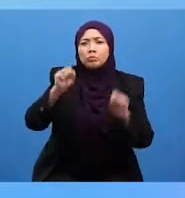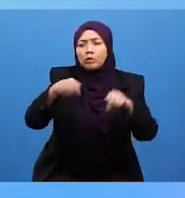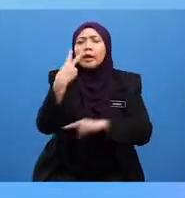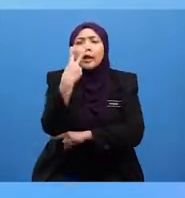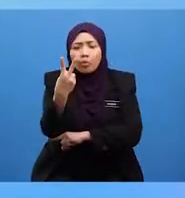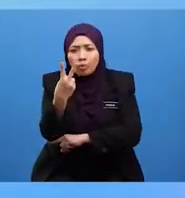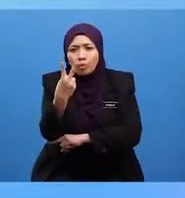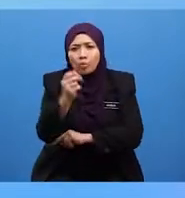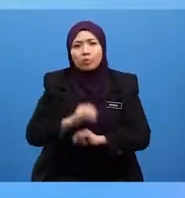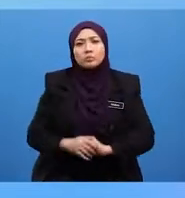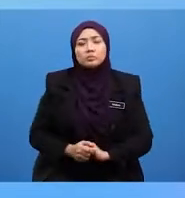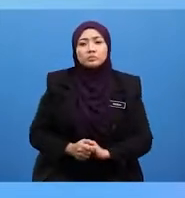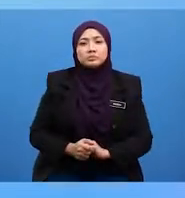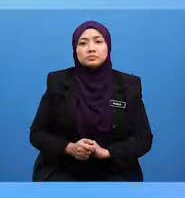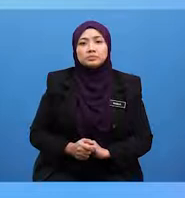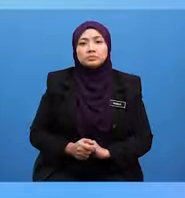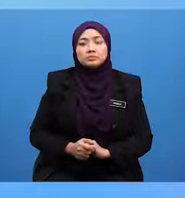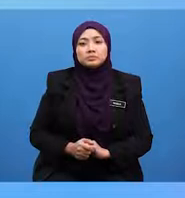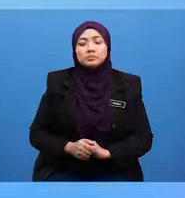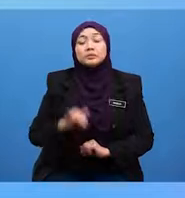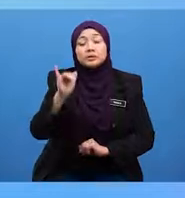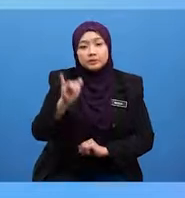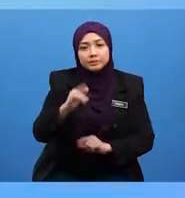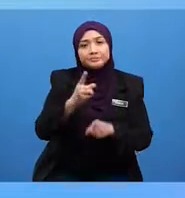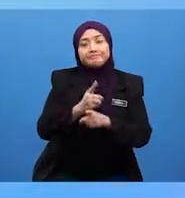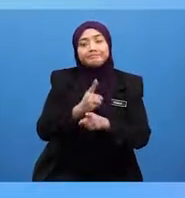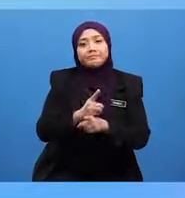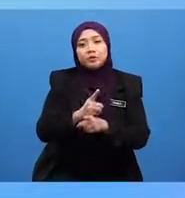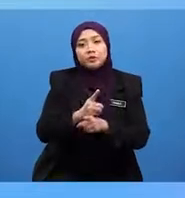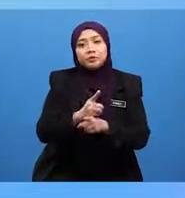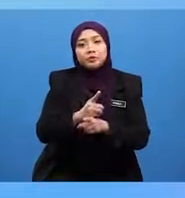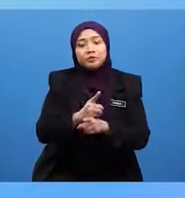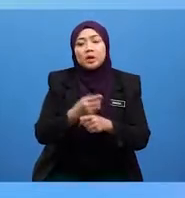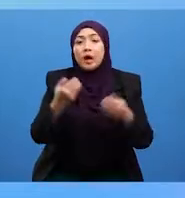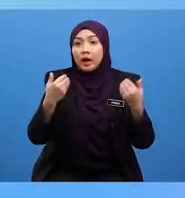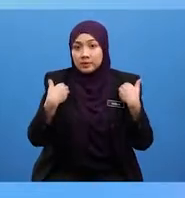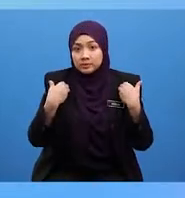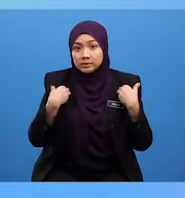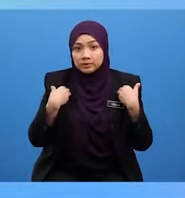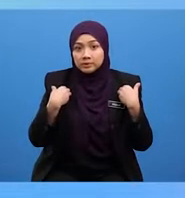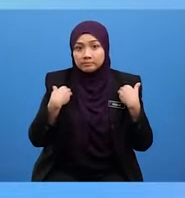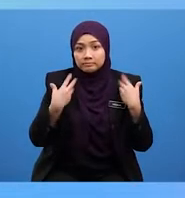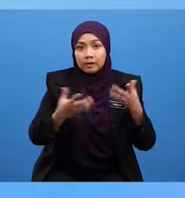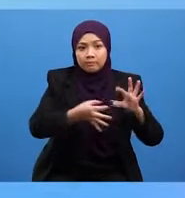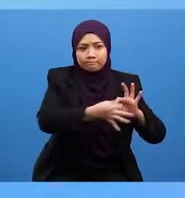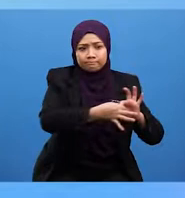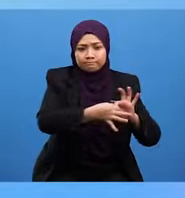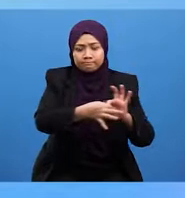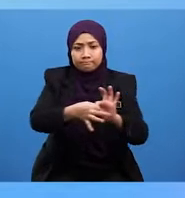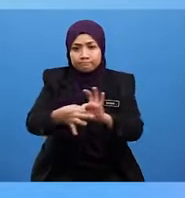perhatikan? Ya, betul murid-murid. Terdapatnya rangkai